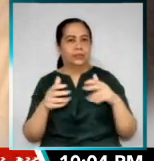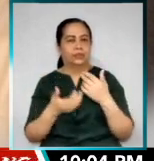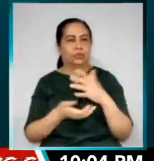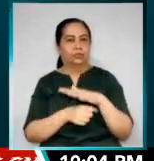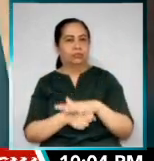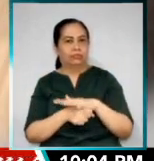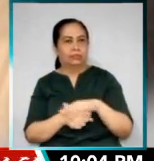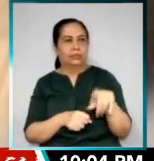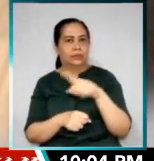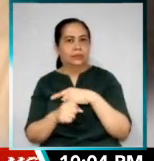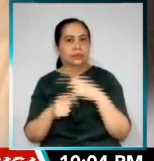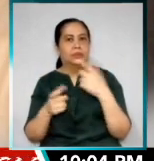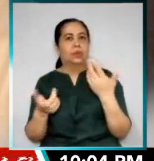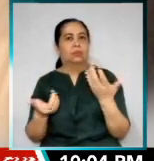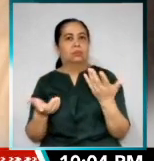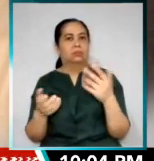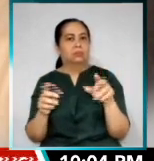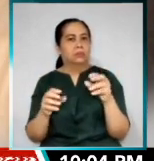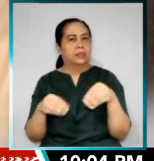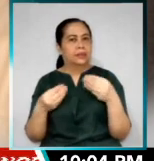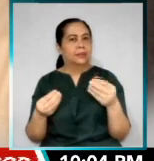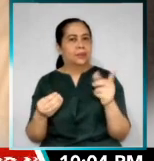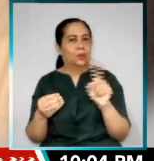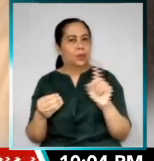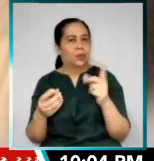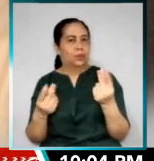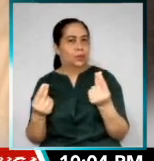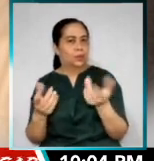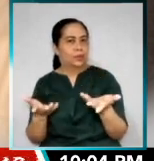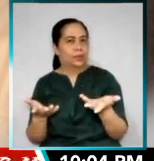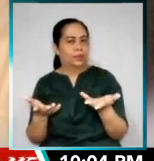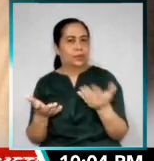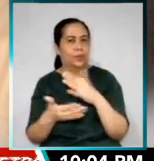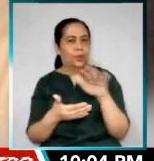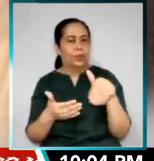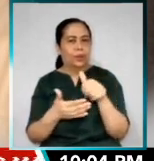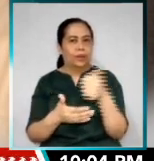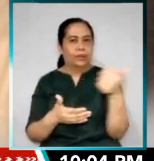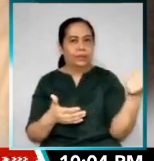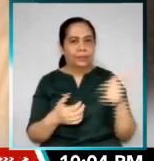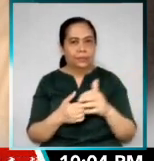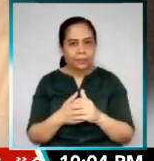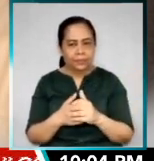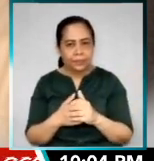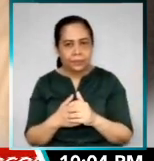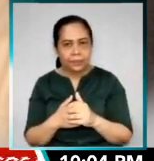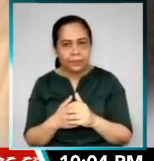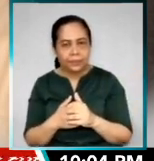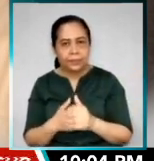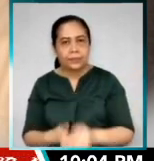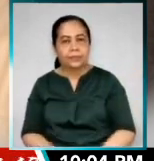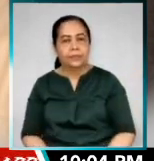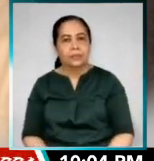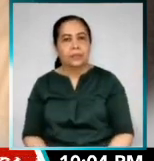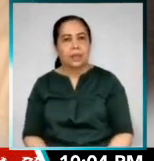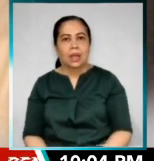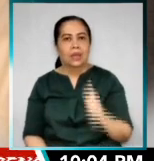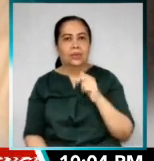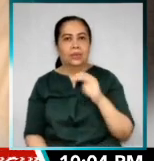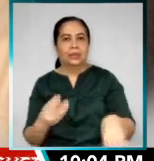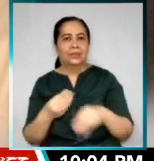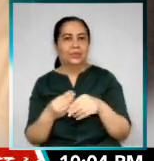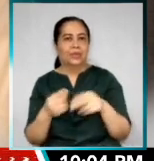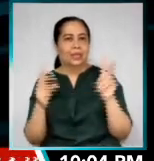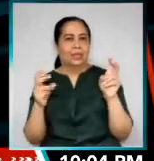the fleet, given what they're dealing with in all other, with so many other issues. They don't want additional